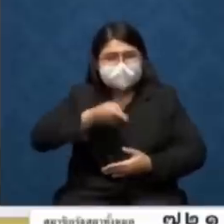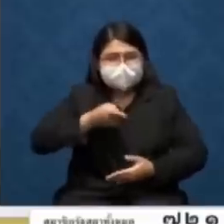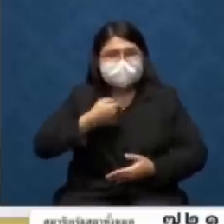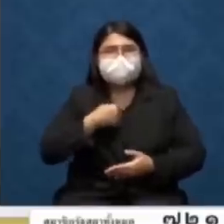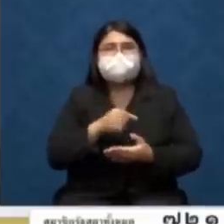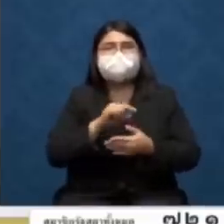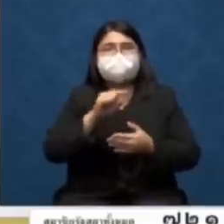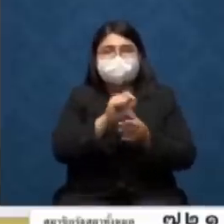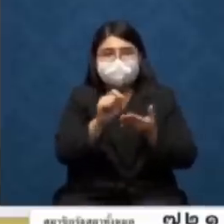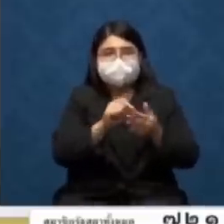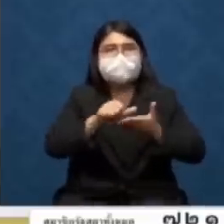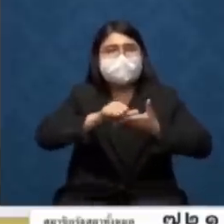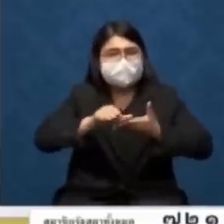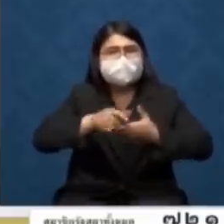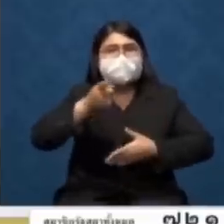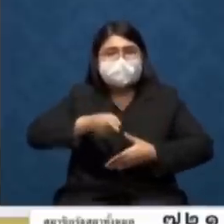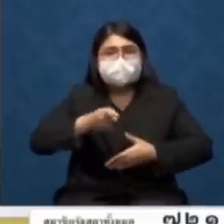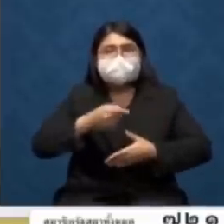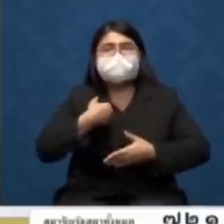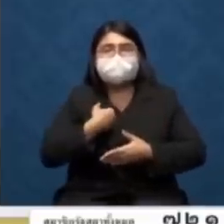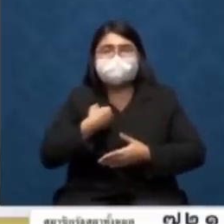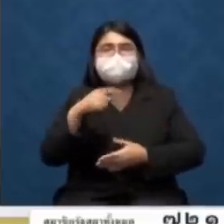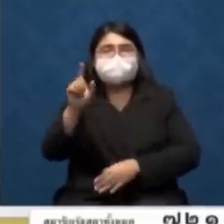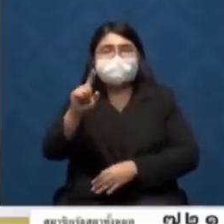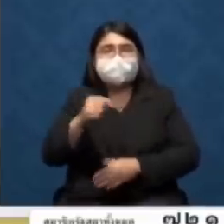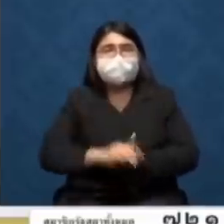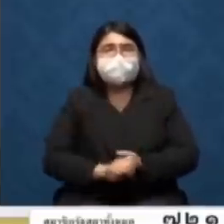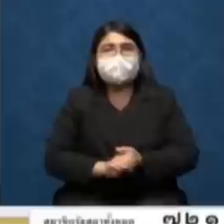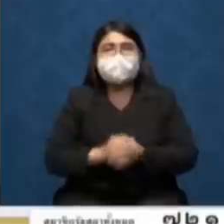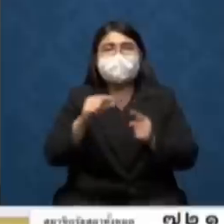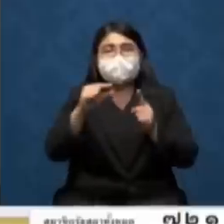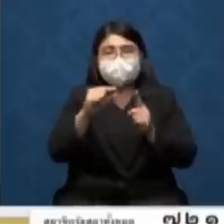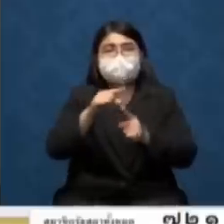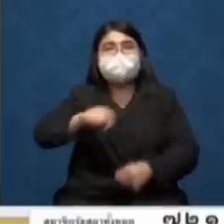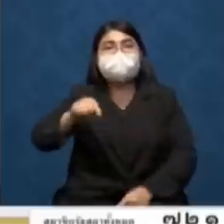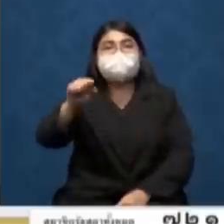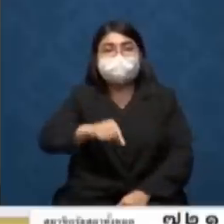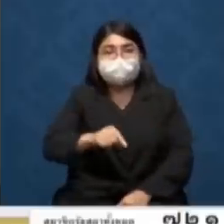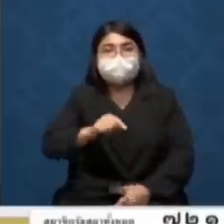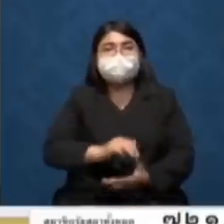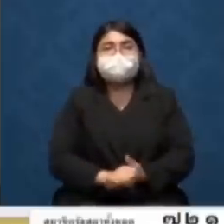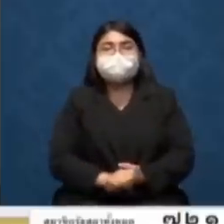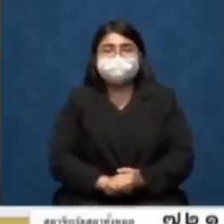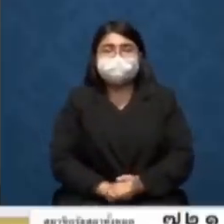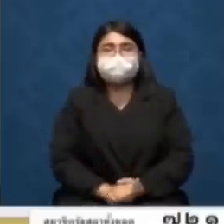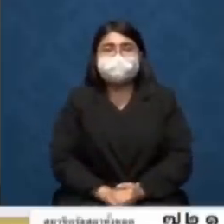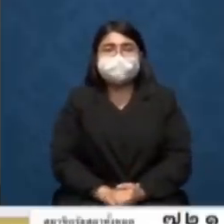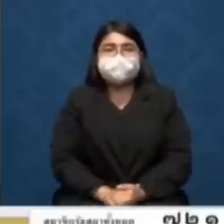การแก้ปัญหาที่เป็อยู่ในปจจุบันนั่ก็คอเอาหกการของอนุญาใช้ภาษาอฤษสัเล็กน้อยนั่ก็คือ General Compet